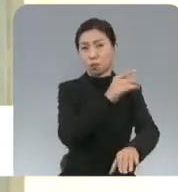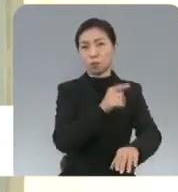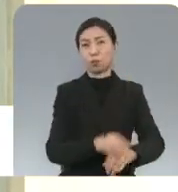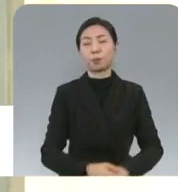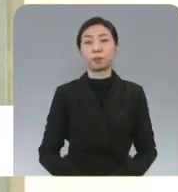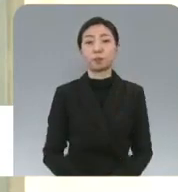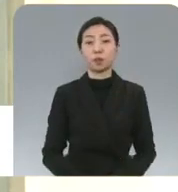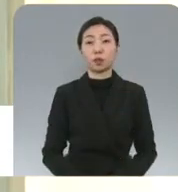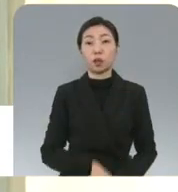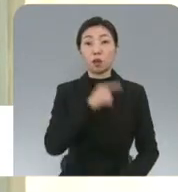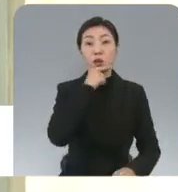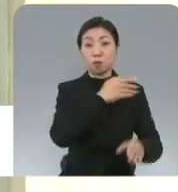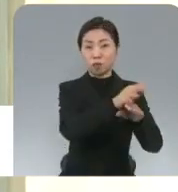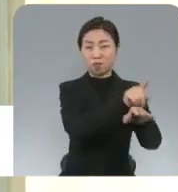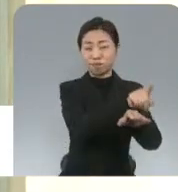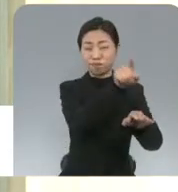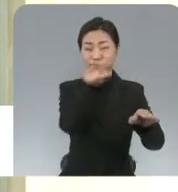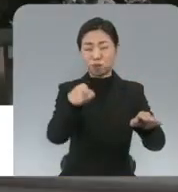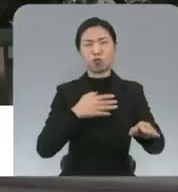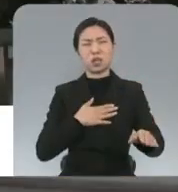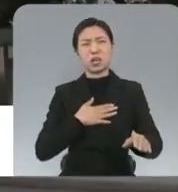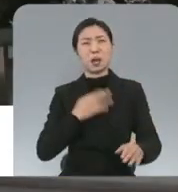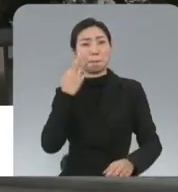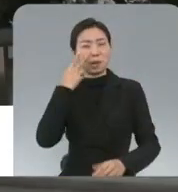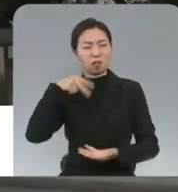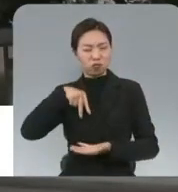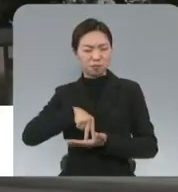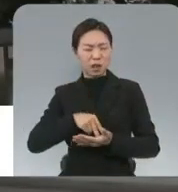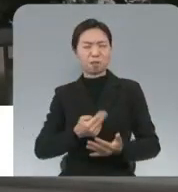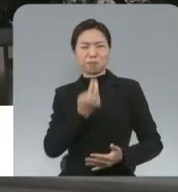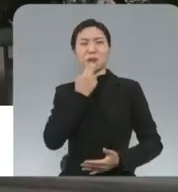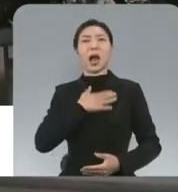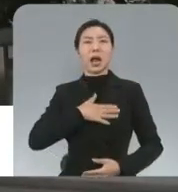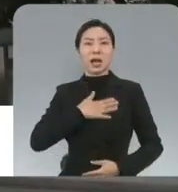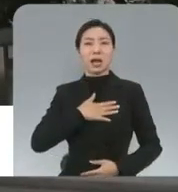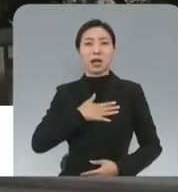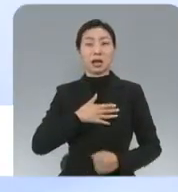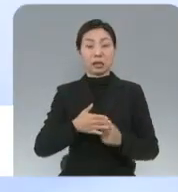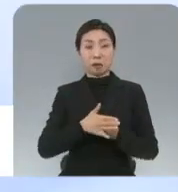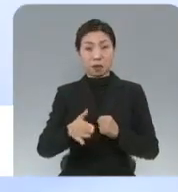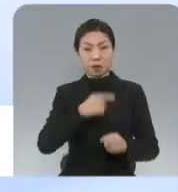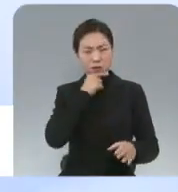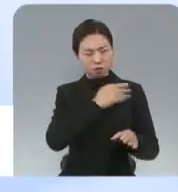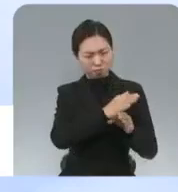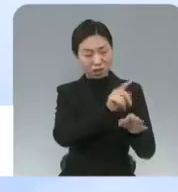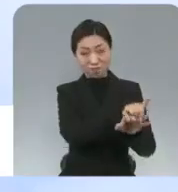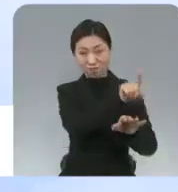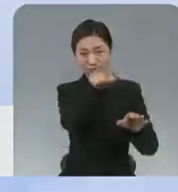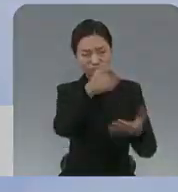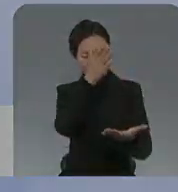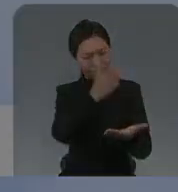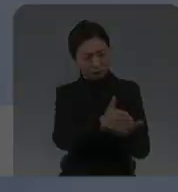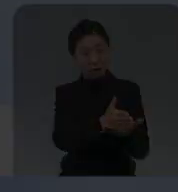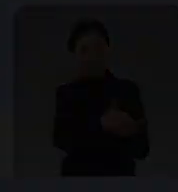se profile de la vie de nombreux observateurs il pourrait avoir lieu après le congrès du Parti communiste chinois